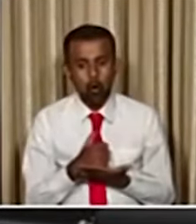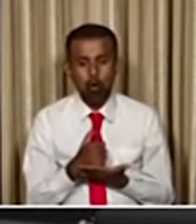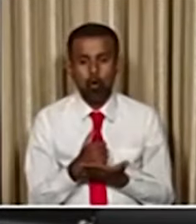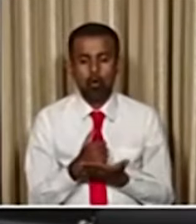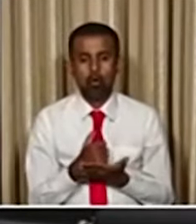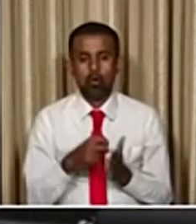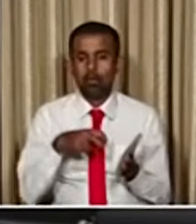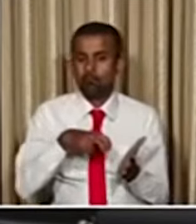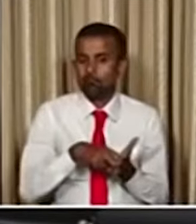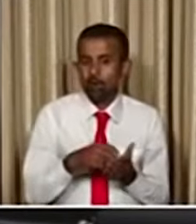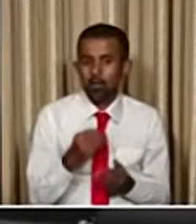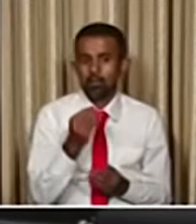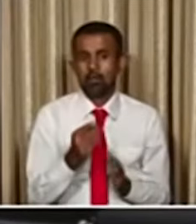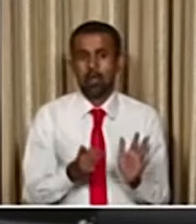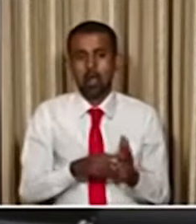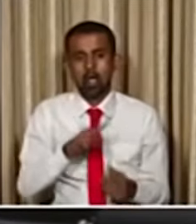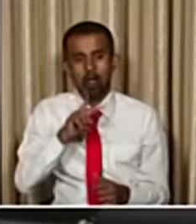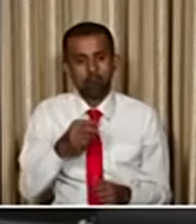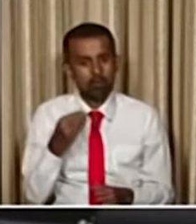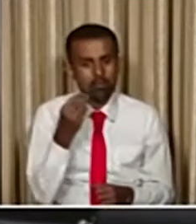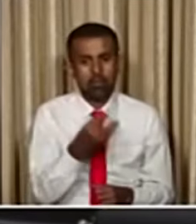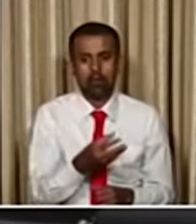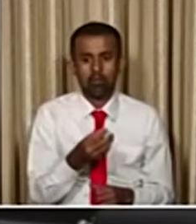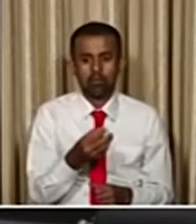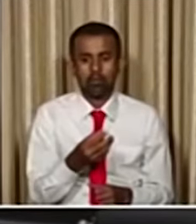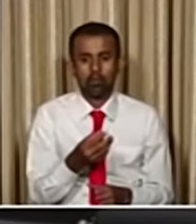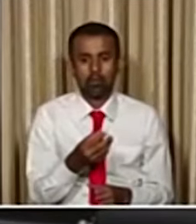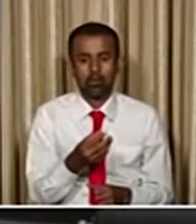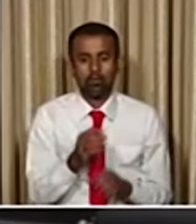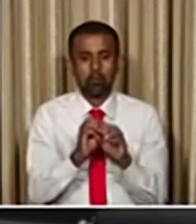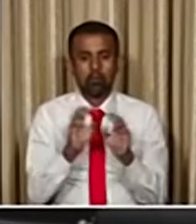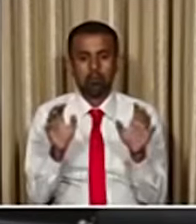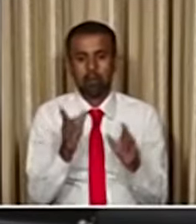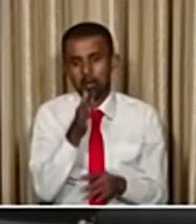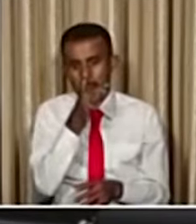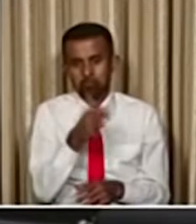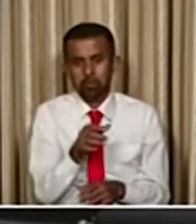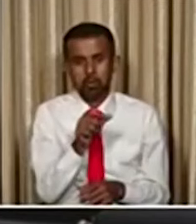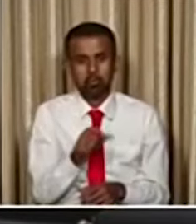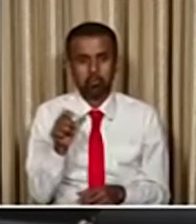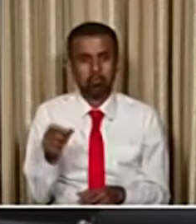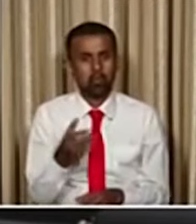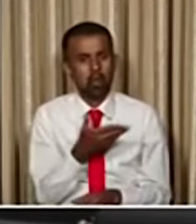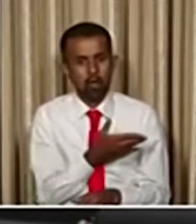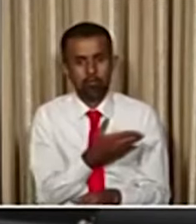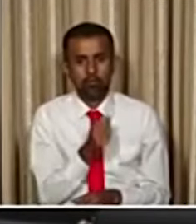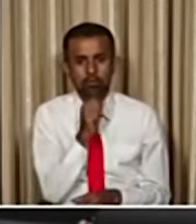මුළු පවුලටම වීසා දෙනවා, ලක්ෂ 20ක් දෙනවා කියලා දාපු දැන්වීමට හවු වෙච්ච පිරිසකුත් ඉන්නවා.